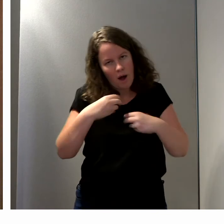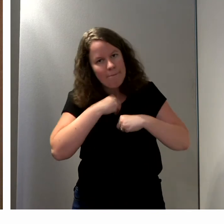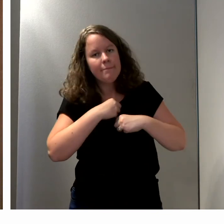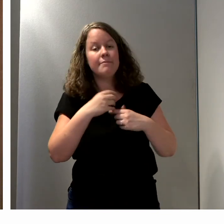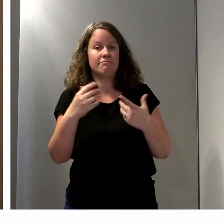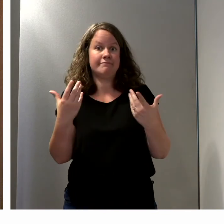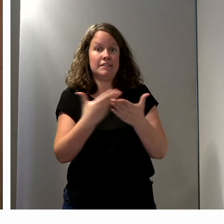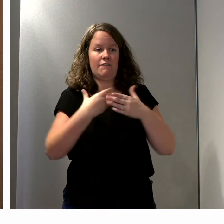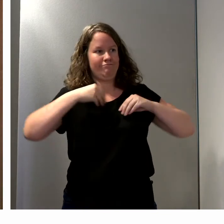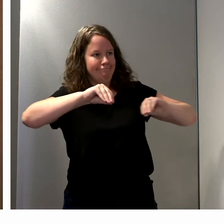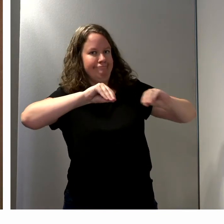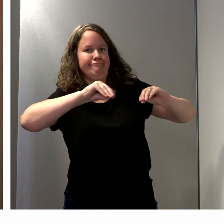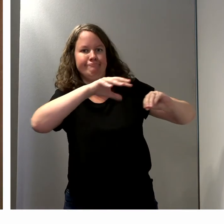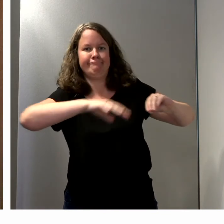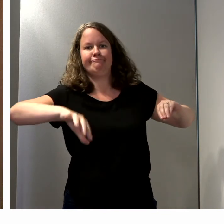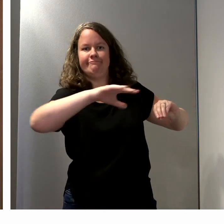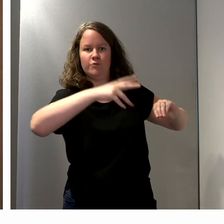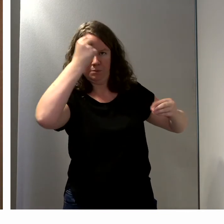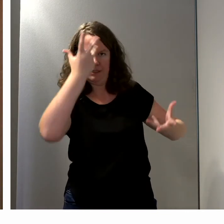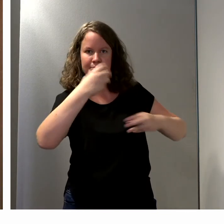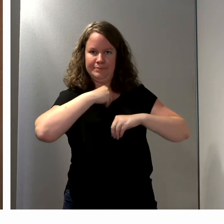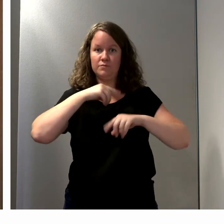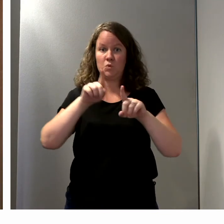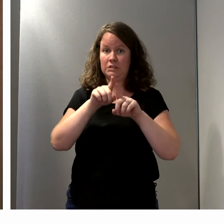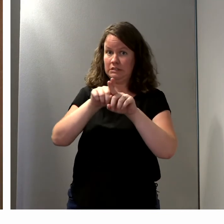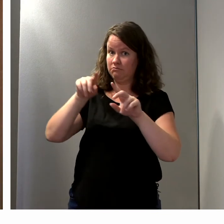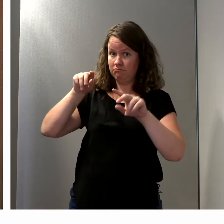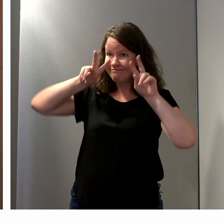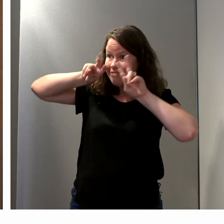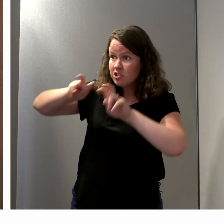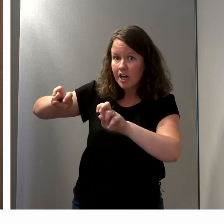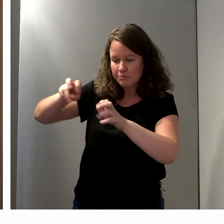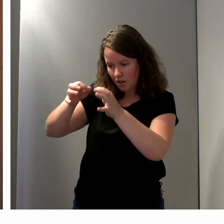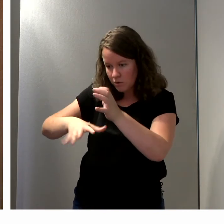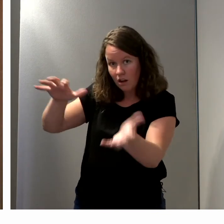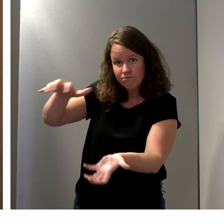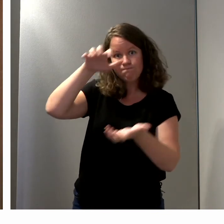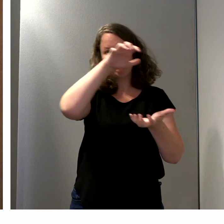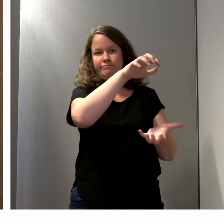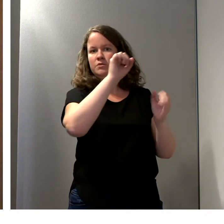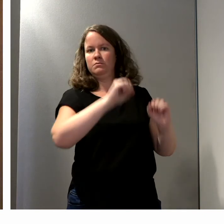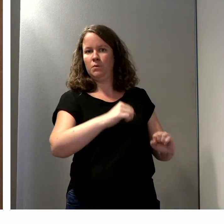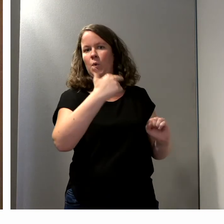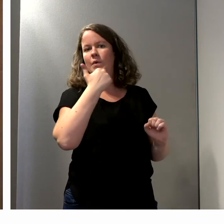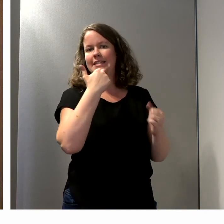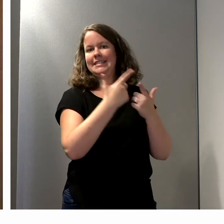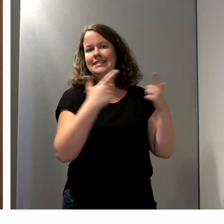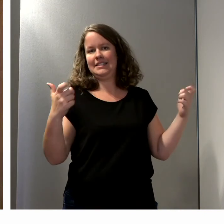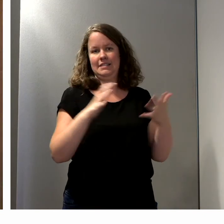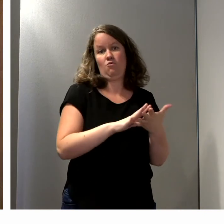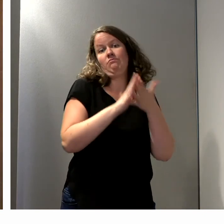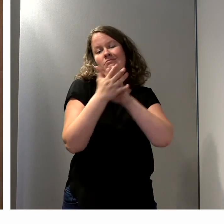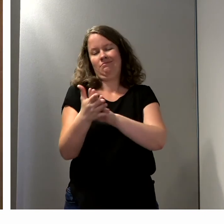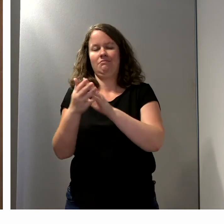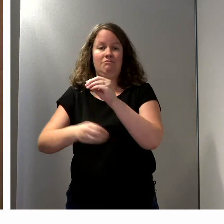former les gens à leur utilisation, l'exploitation des résultats et pouvoir faire en sorte que tout ça converge vers un monde numérique plus accessible,